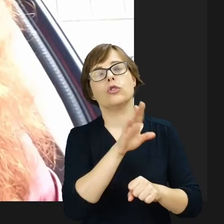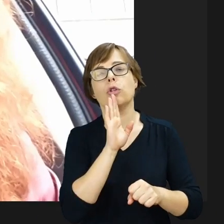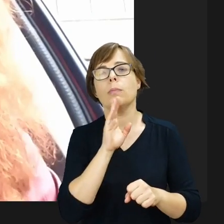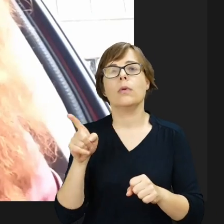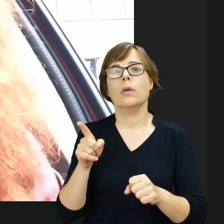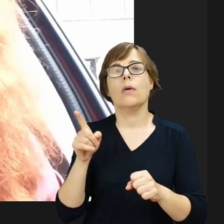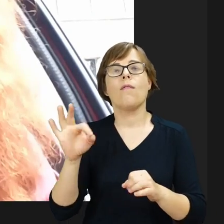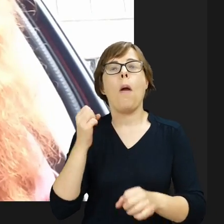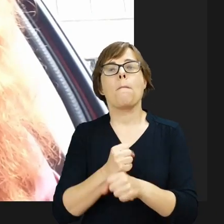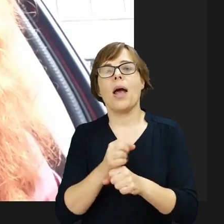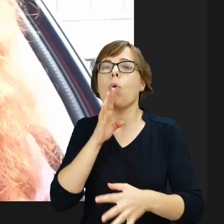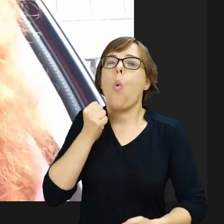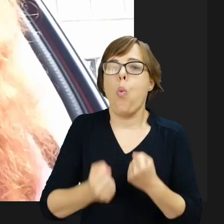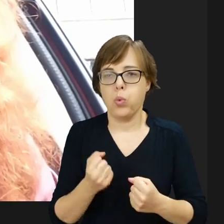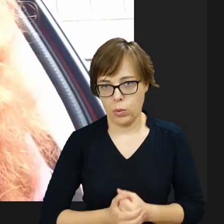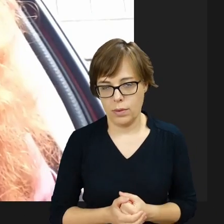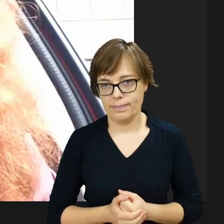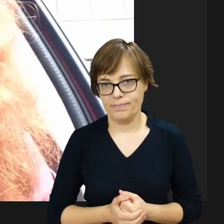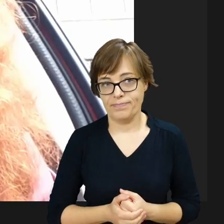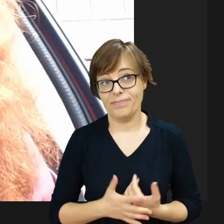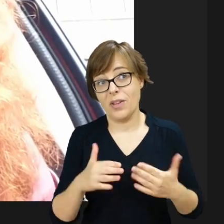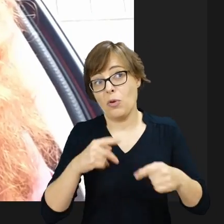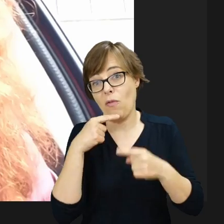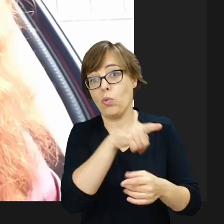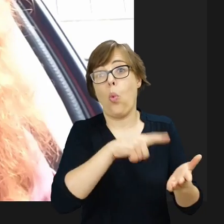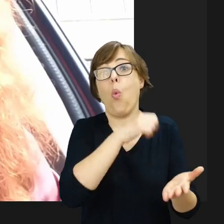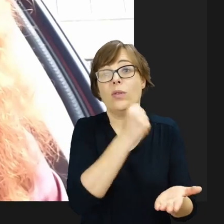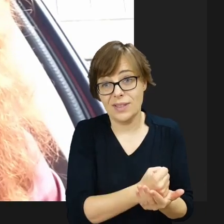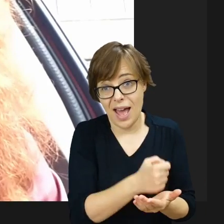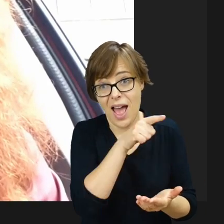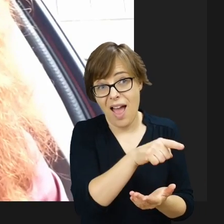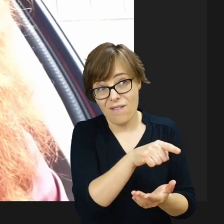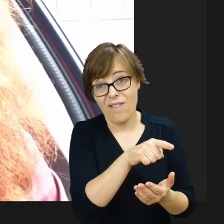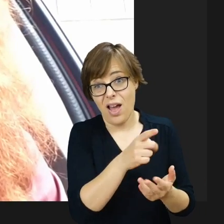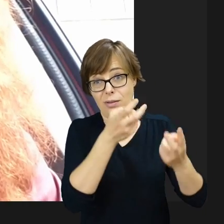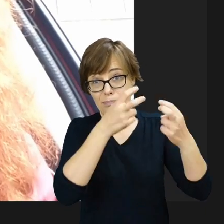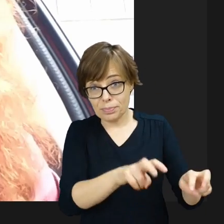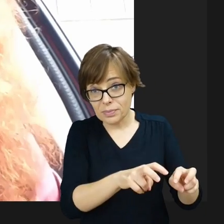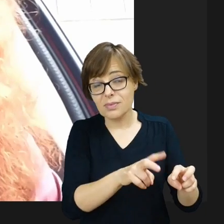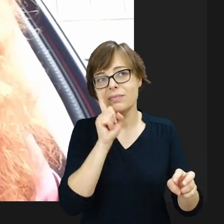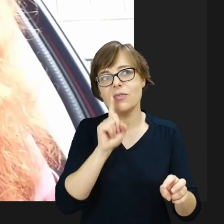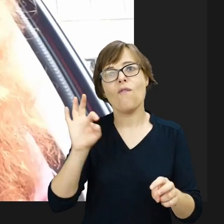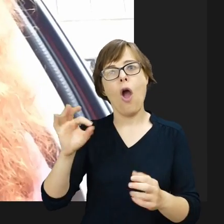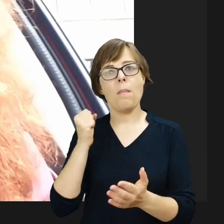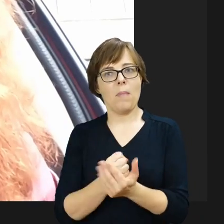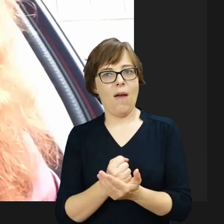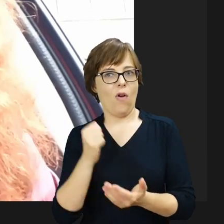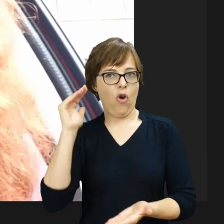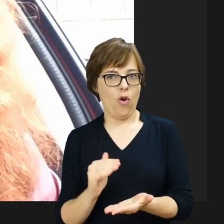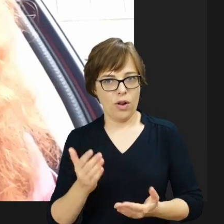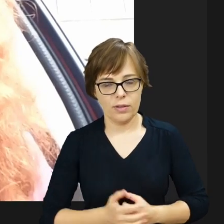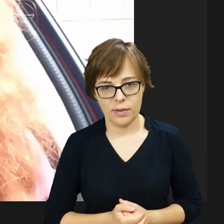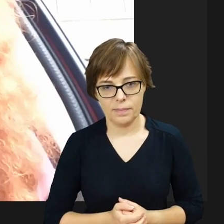dziennikarzom informacji. No ale jeżeli już się dziennikarz zwracał, to no, jakąś